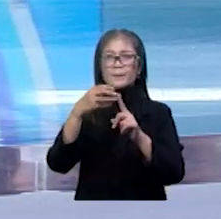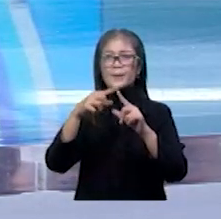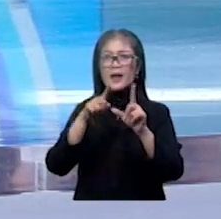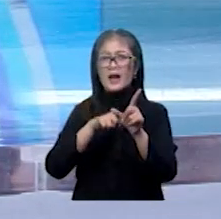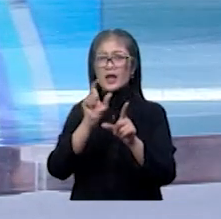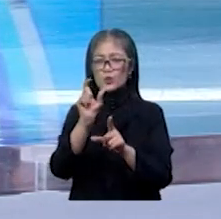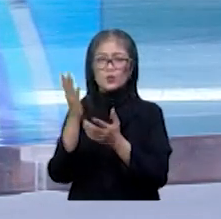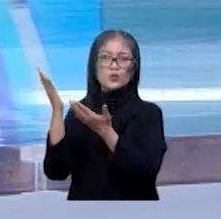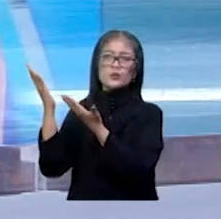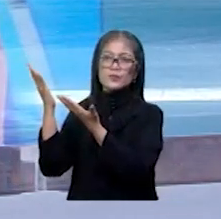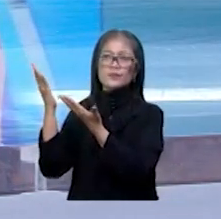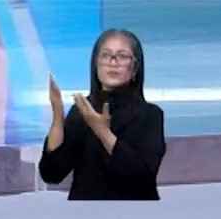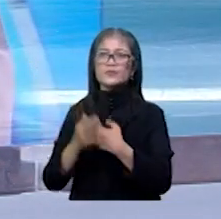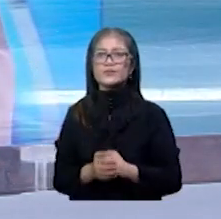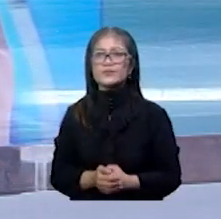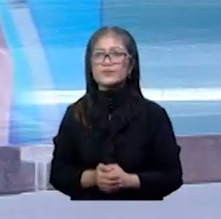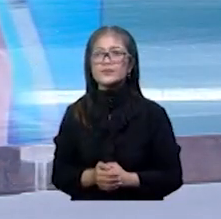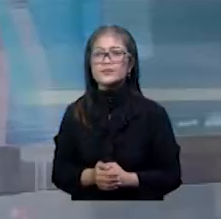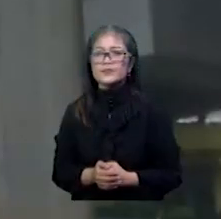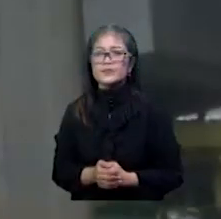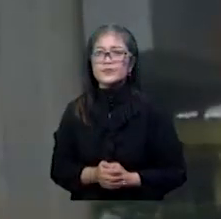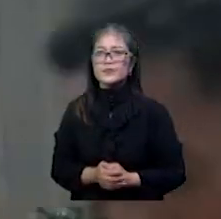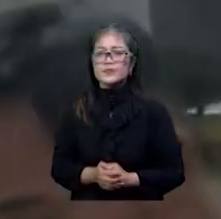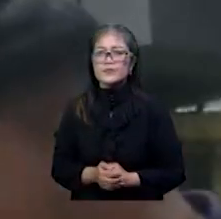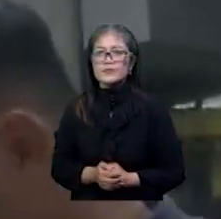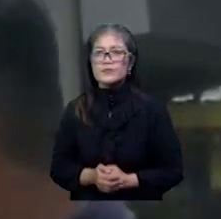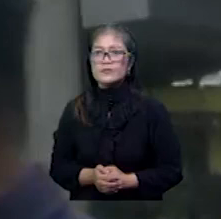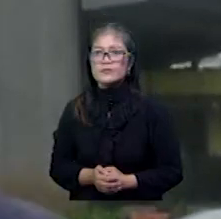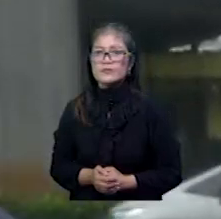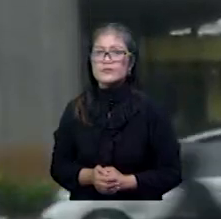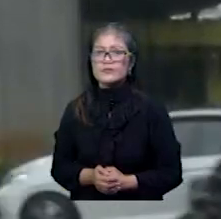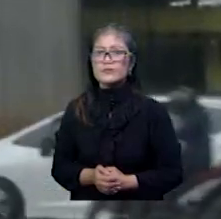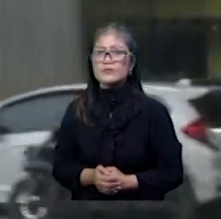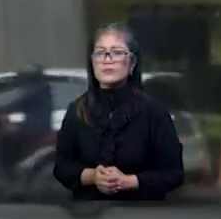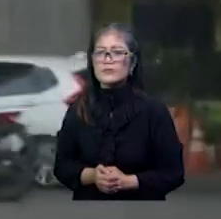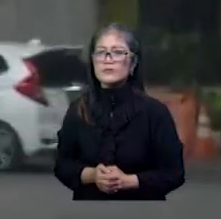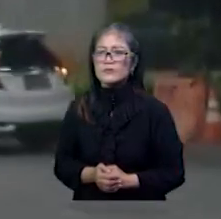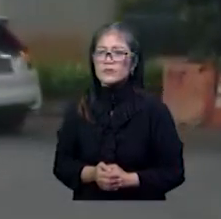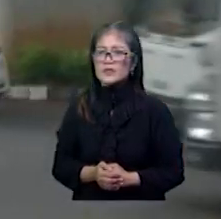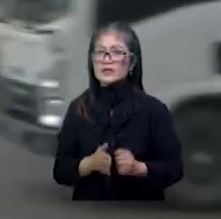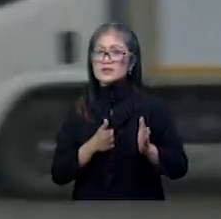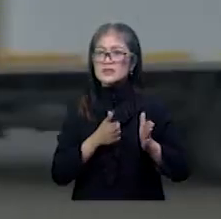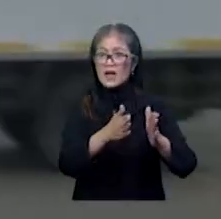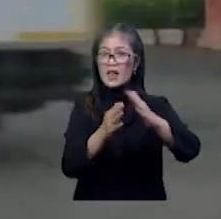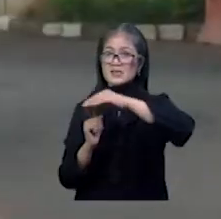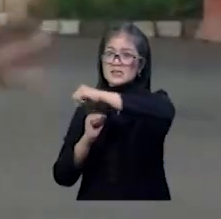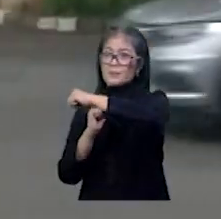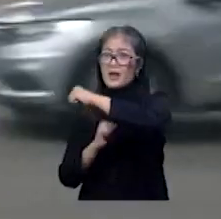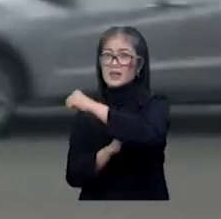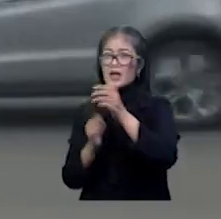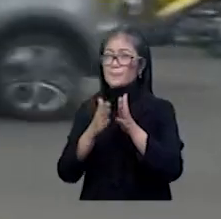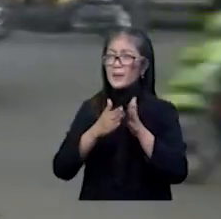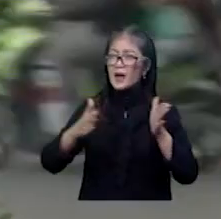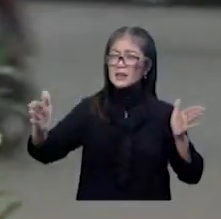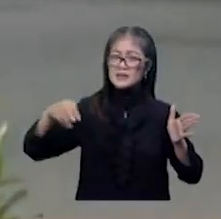juru kamera Ari Setiawan. Dan Skywalk terpanjang di Jakarta ini menghubungkan tiga